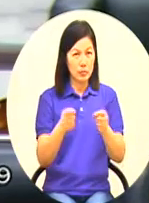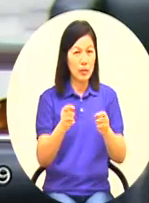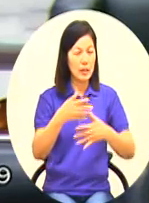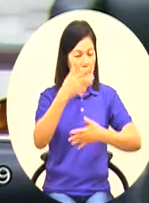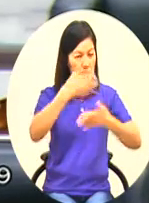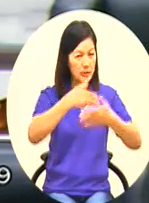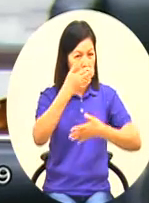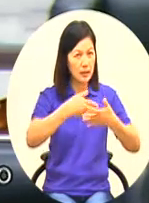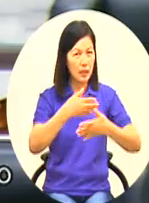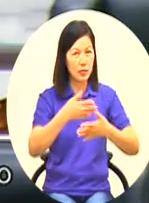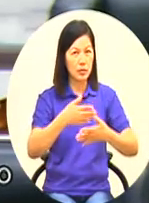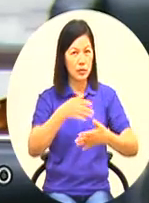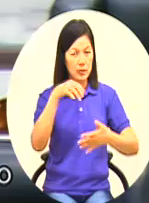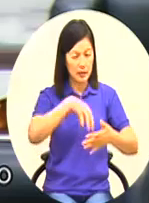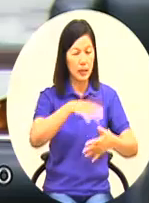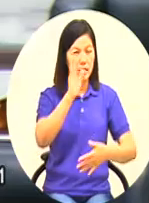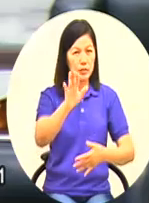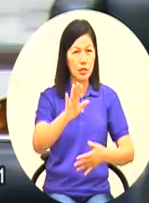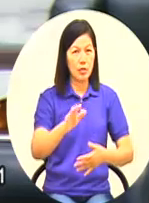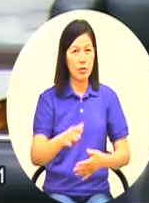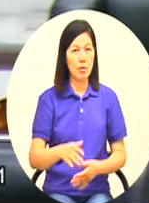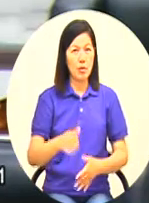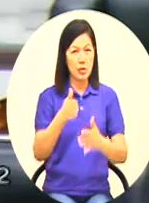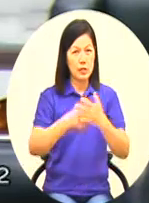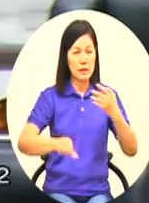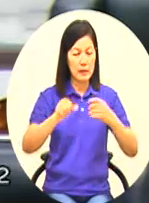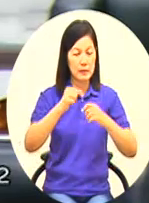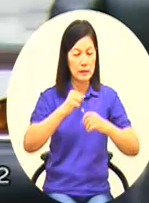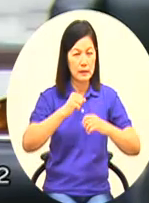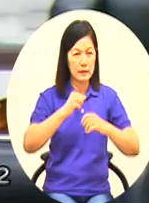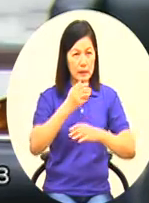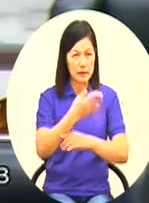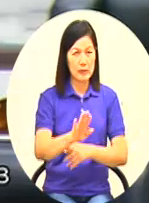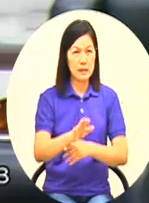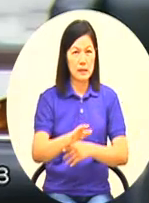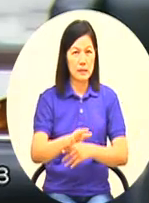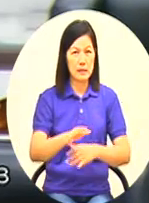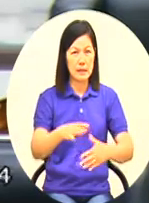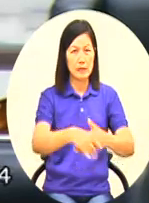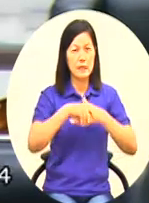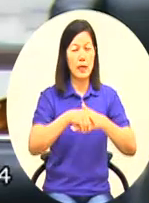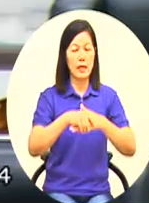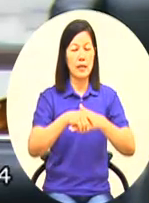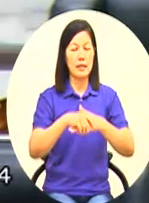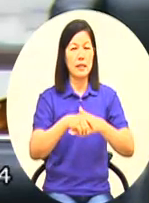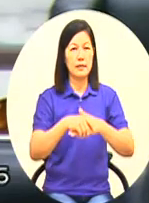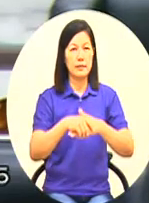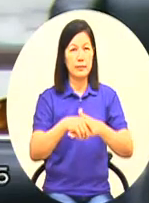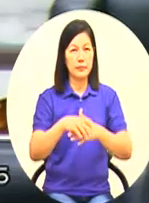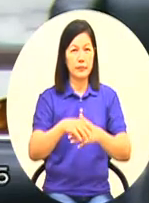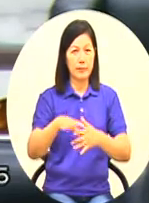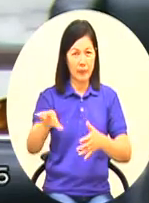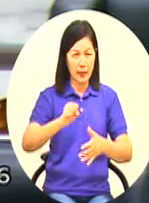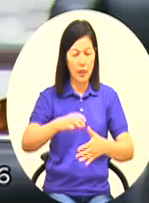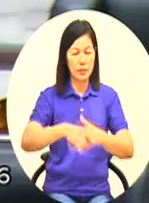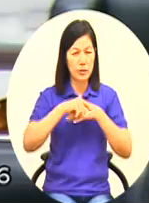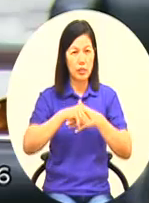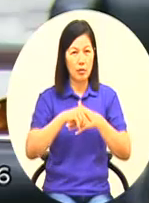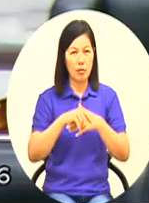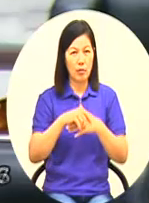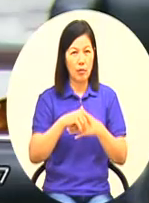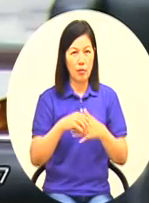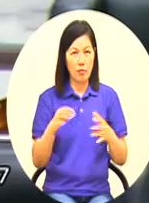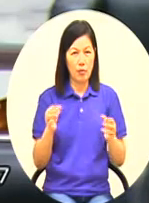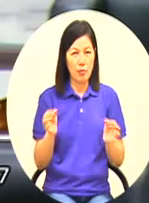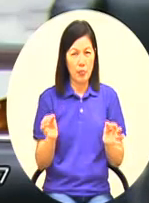的生死抢救一瞬间一瞬间那这里